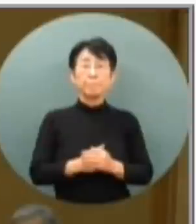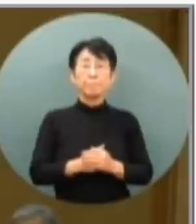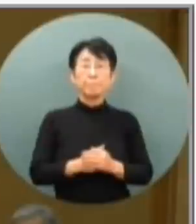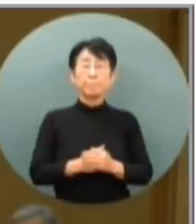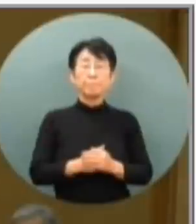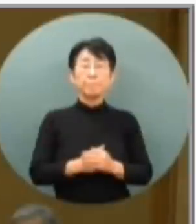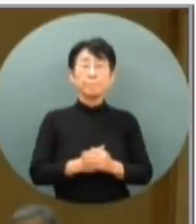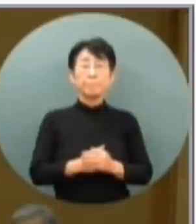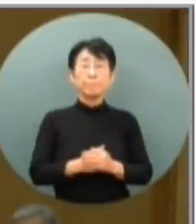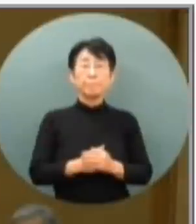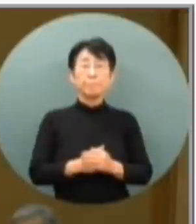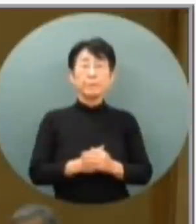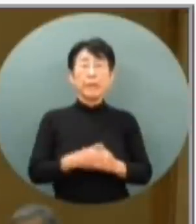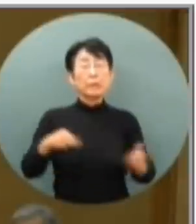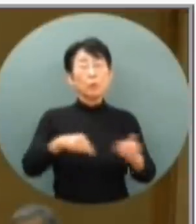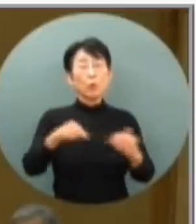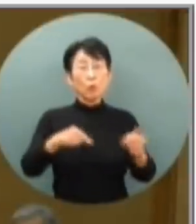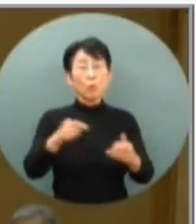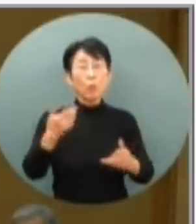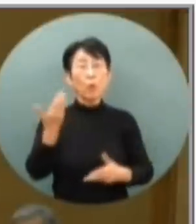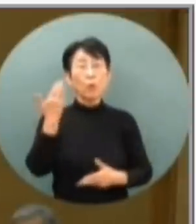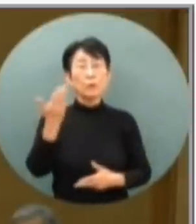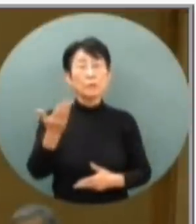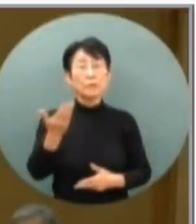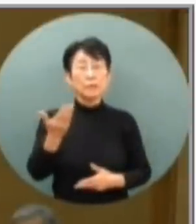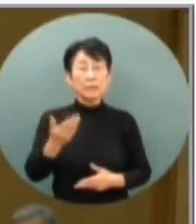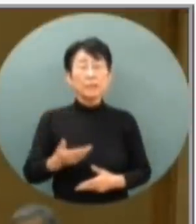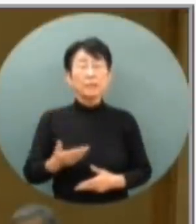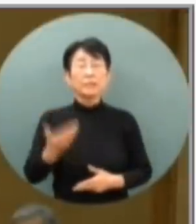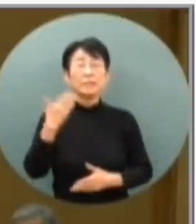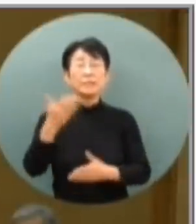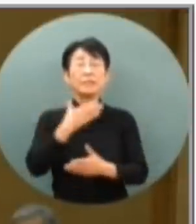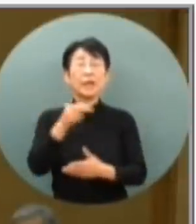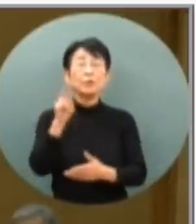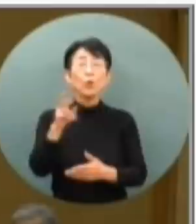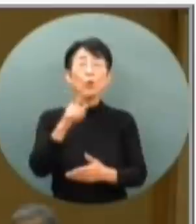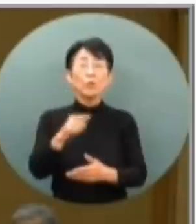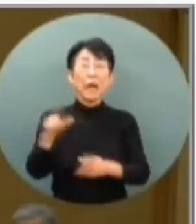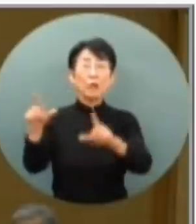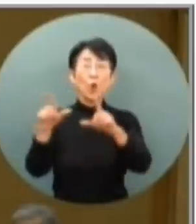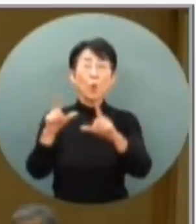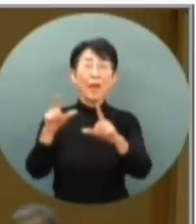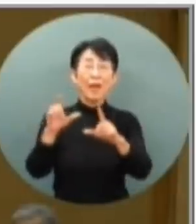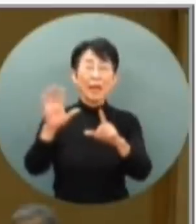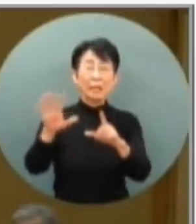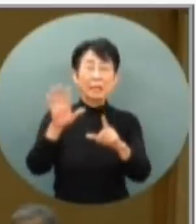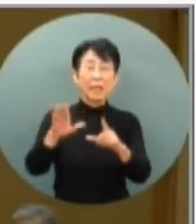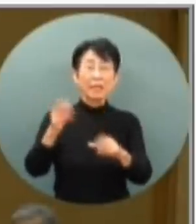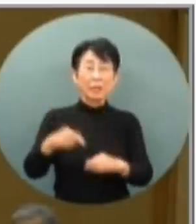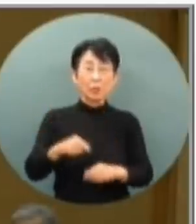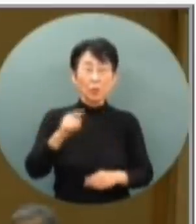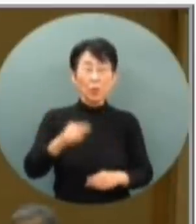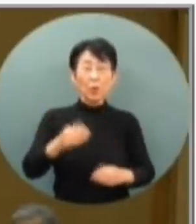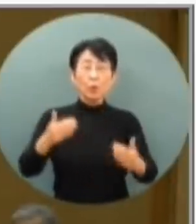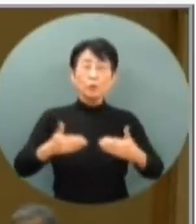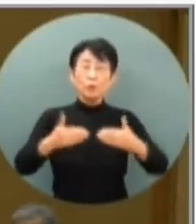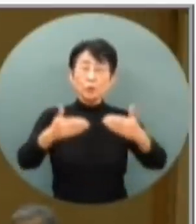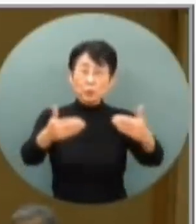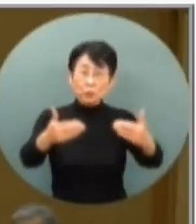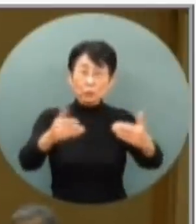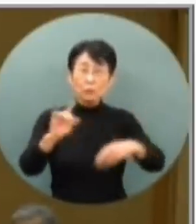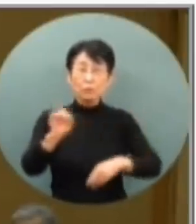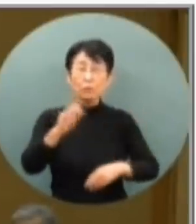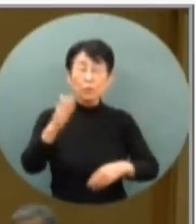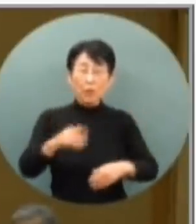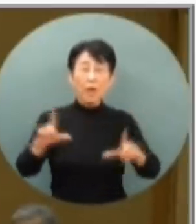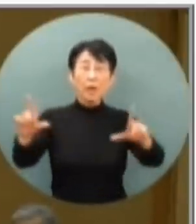党にも伺ってみたい嫌な答弁でしたけれども、その点について進捗があればご